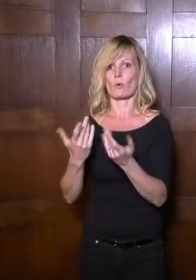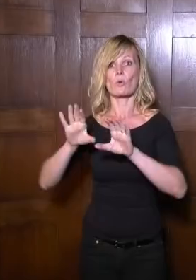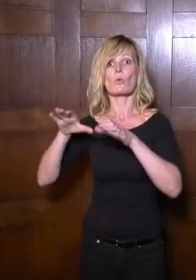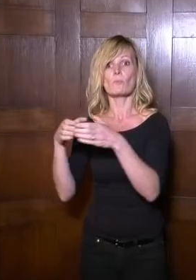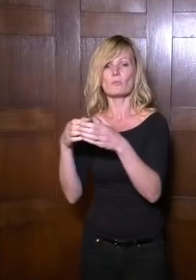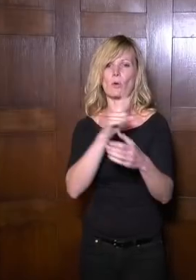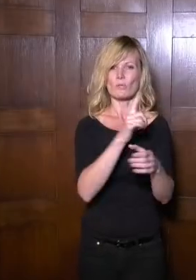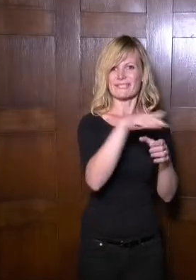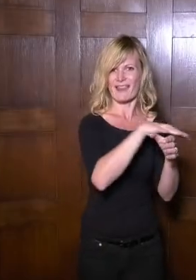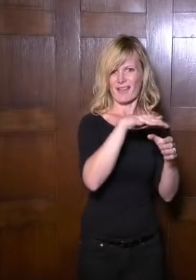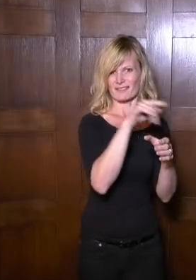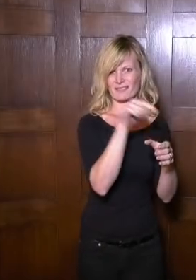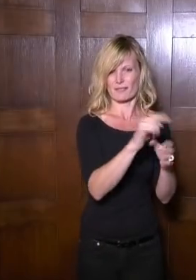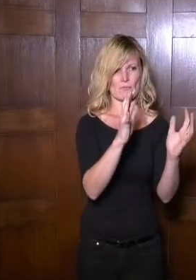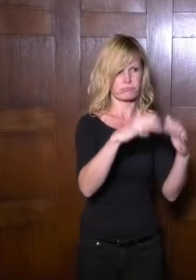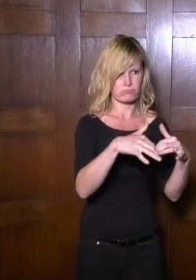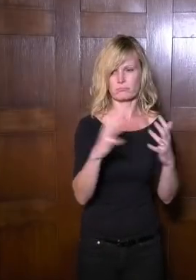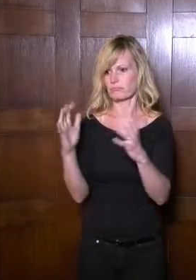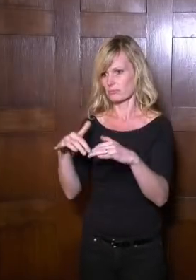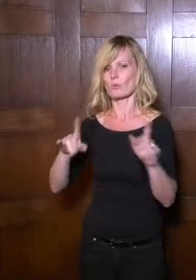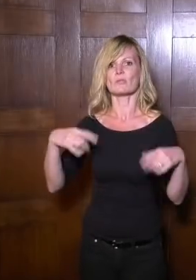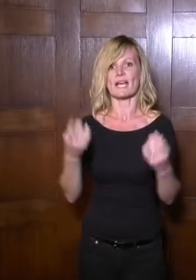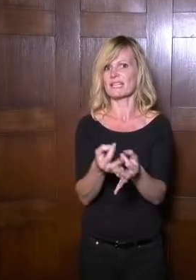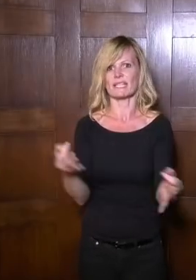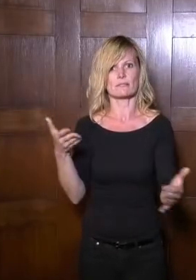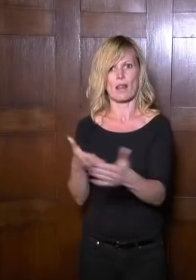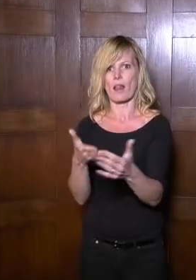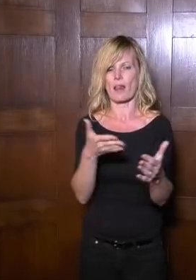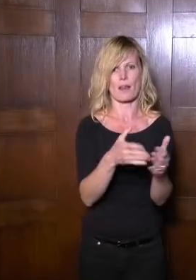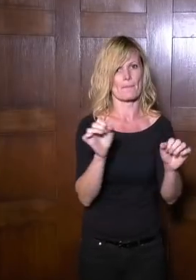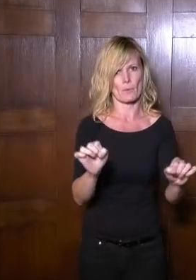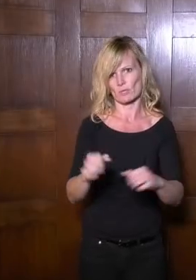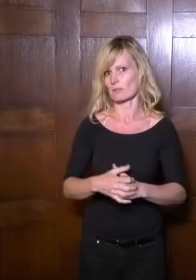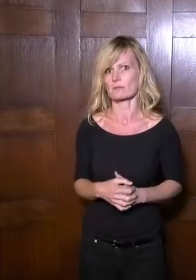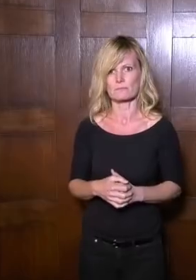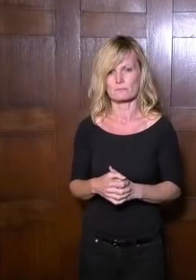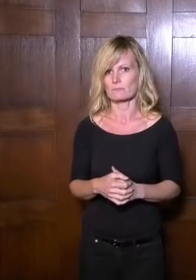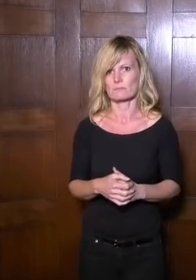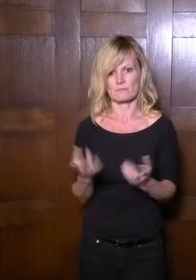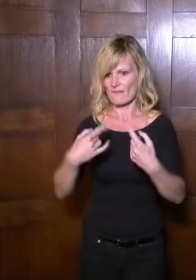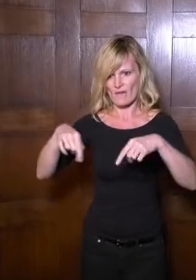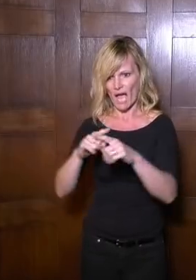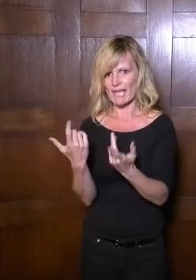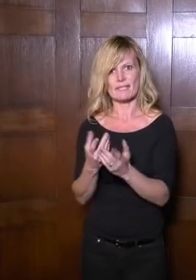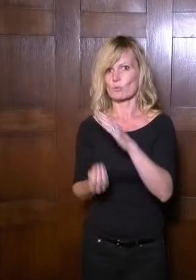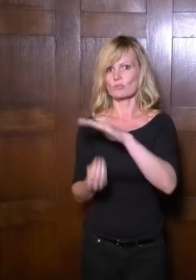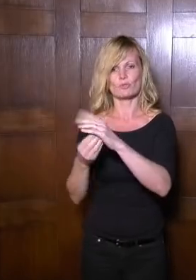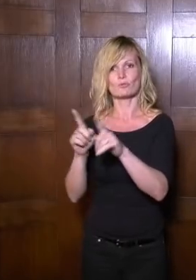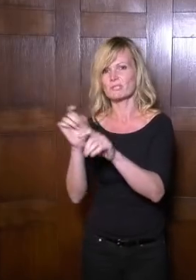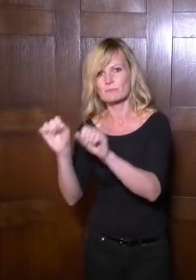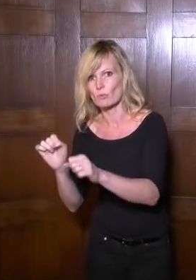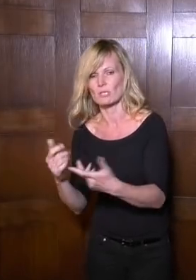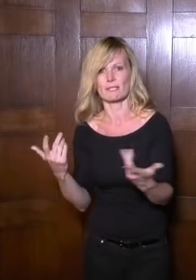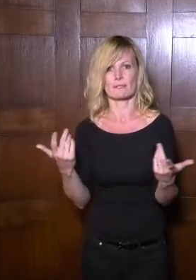und beim Land dafür sorgen, dass gar nichts mehr geht. Dass wir nicht nur Vereinsunterstützung nicht mehr machen können, sondern auch